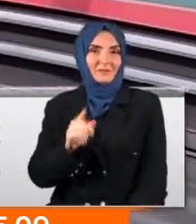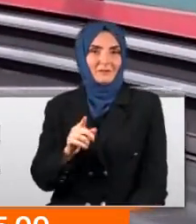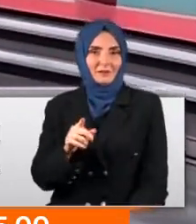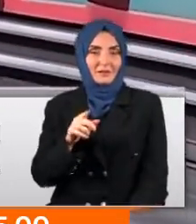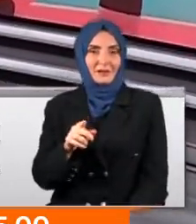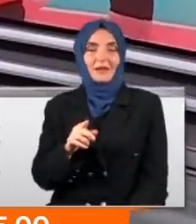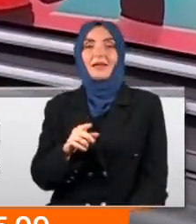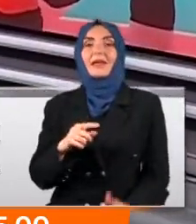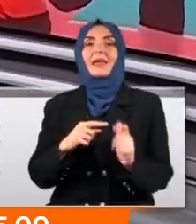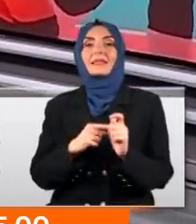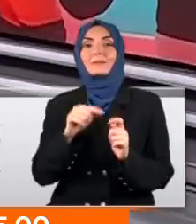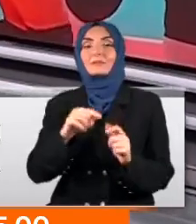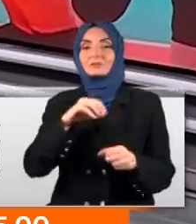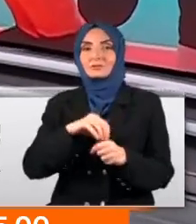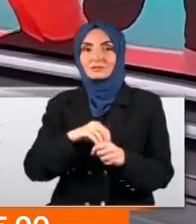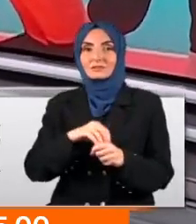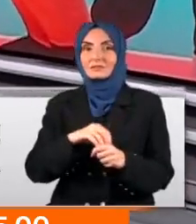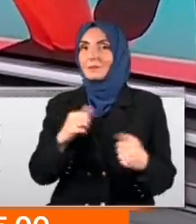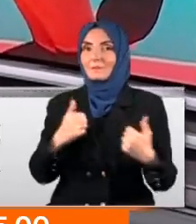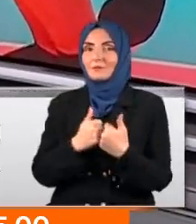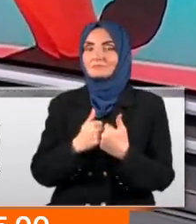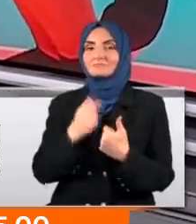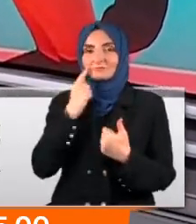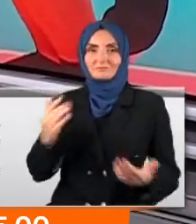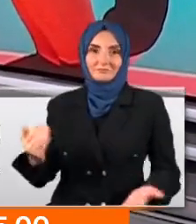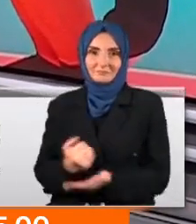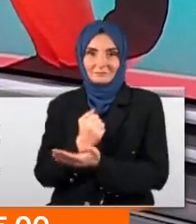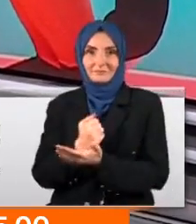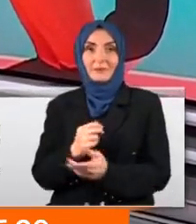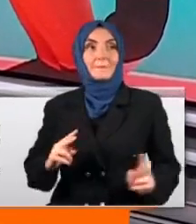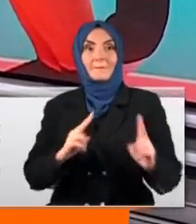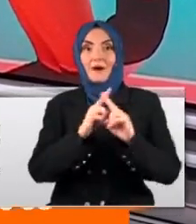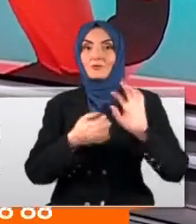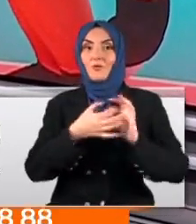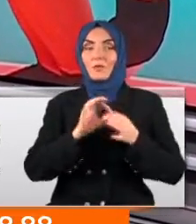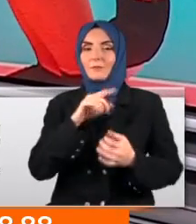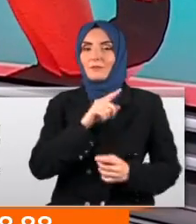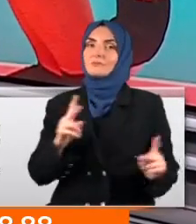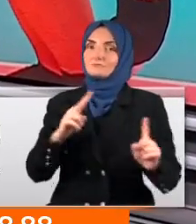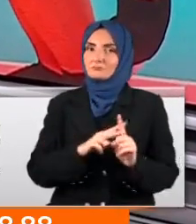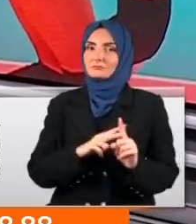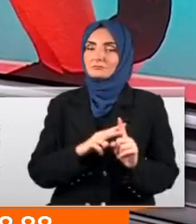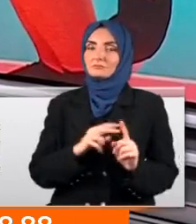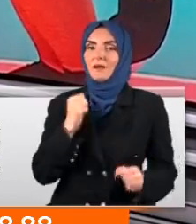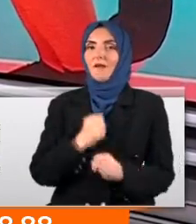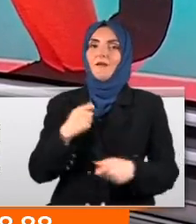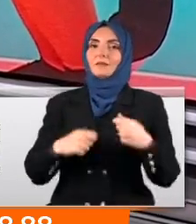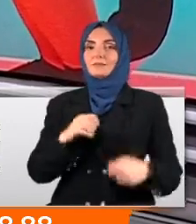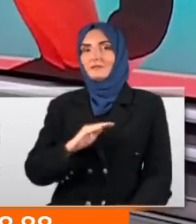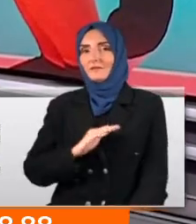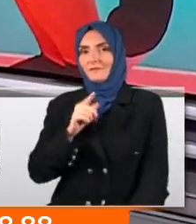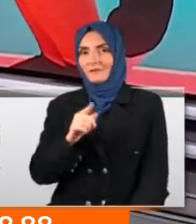6 maçını da kazanıp Paris Olimpiyatlarına katılmayı garantiledi. Milliler gruptaki son maçında yarın Belçika ile